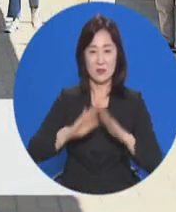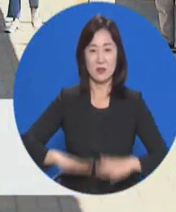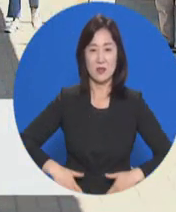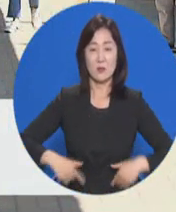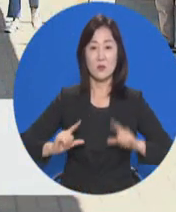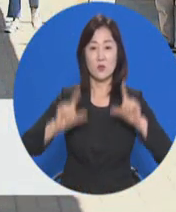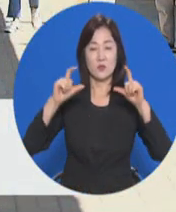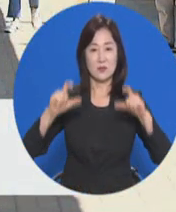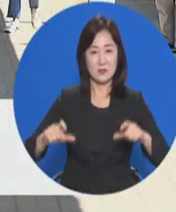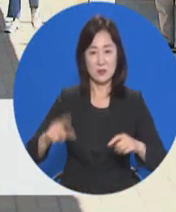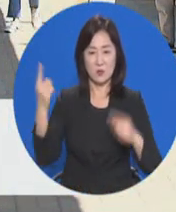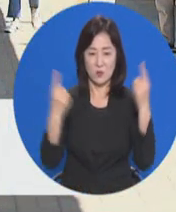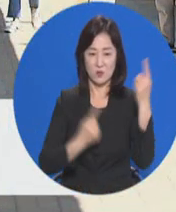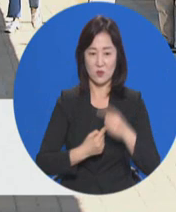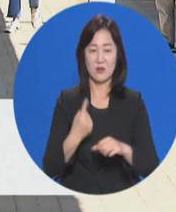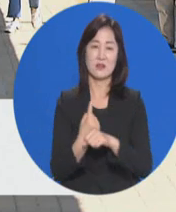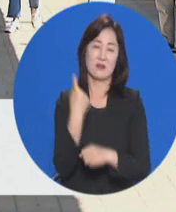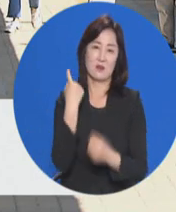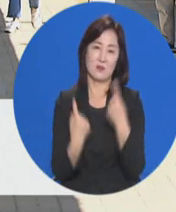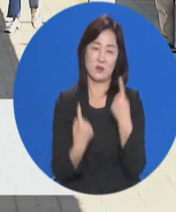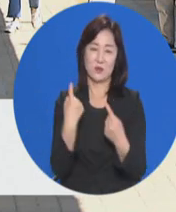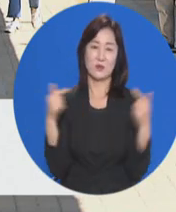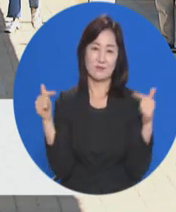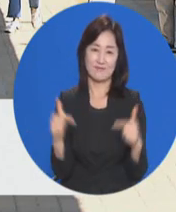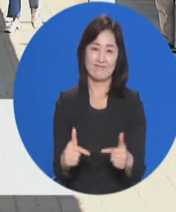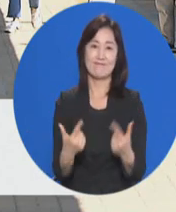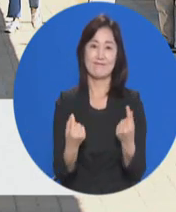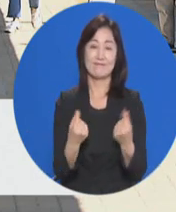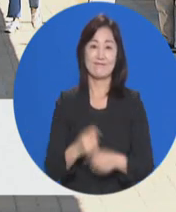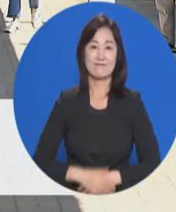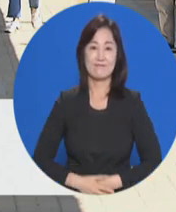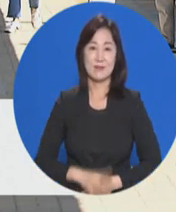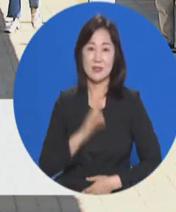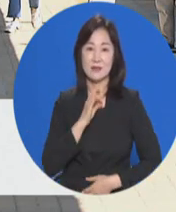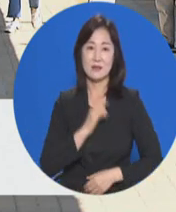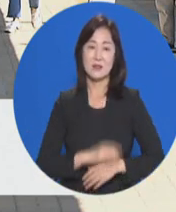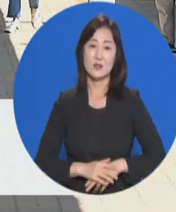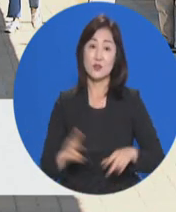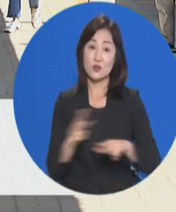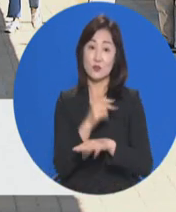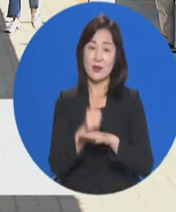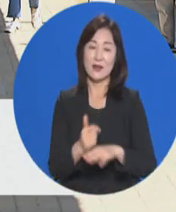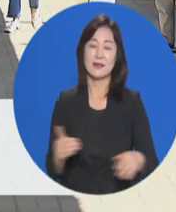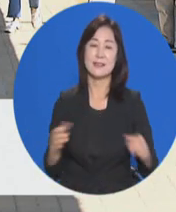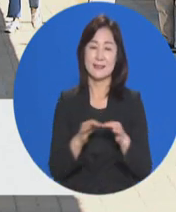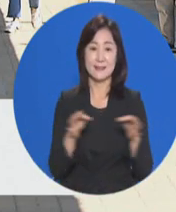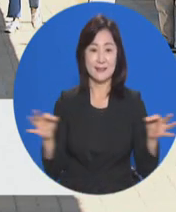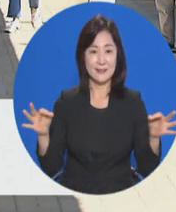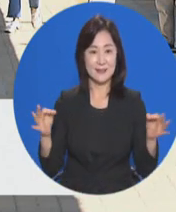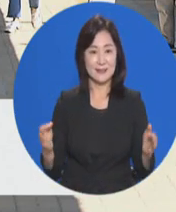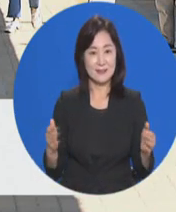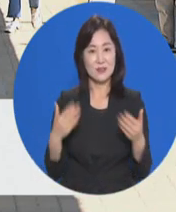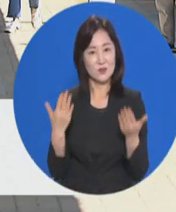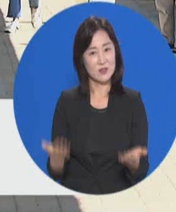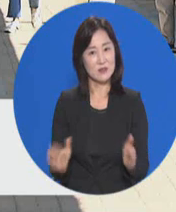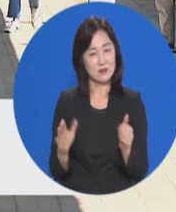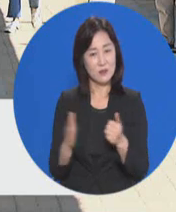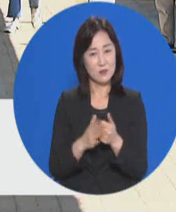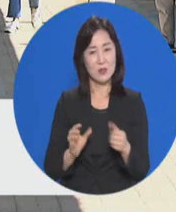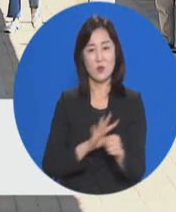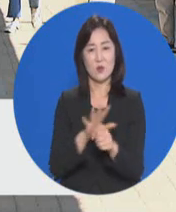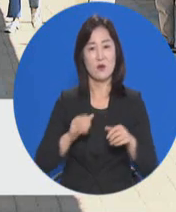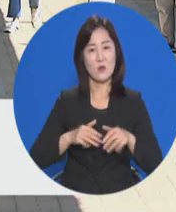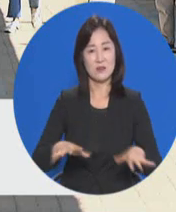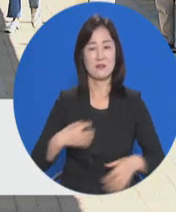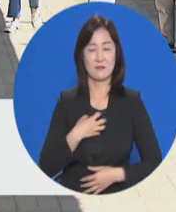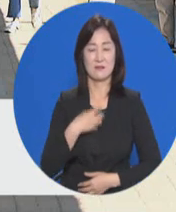지역의 귀성 행렬은 예년보다 한산한 모습을 보였습니다. 다만 주말까지 긴 연휴가 이어져 코로나19 재확산에 대한 우려는